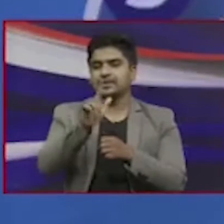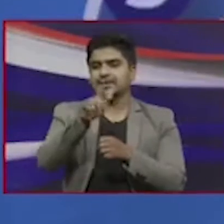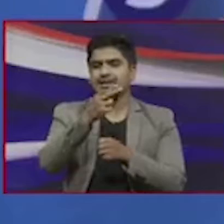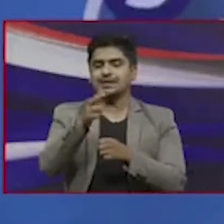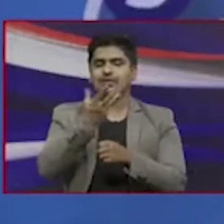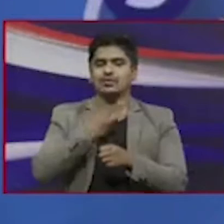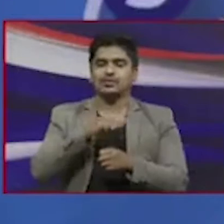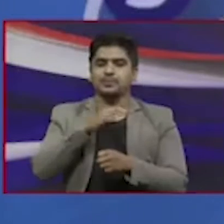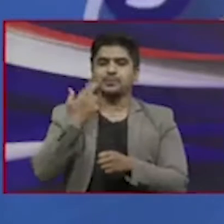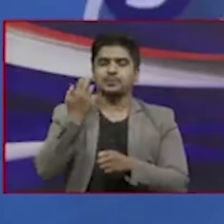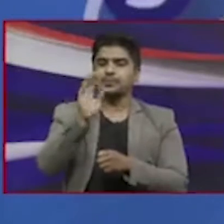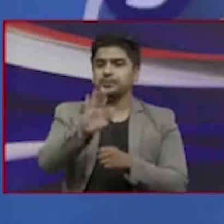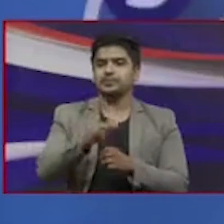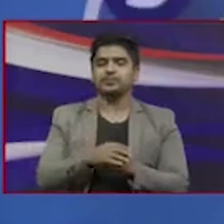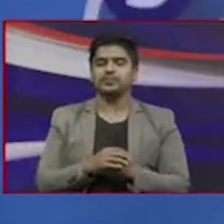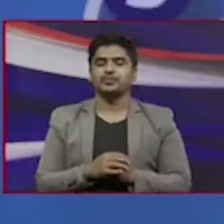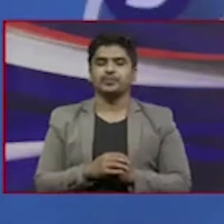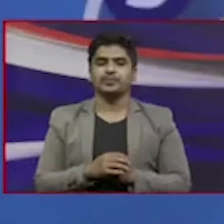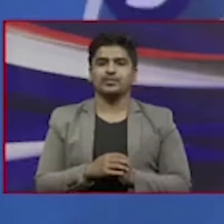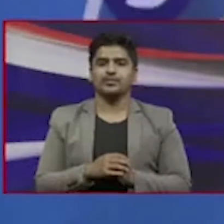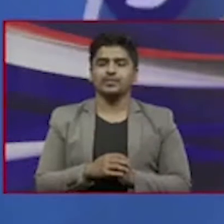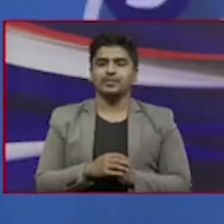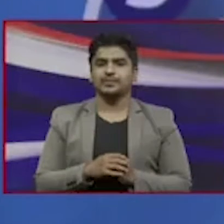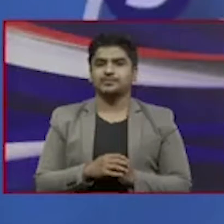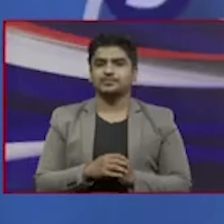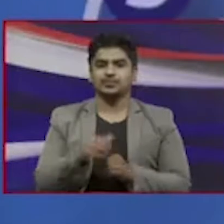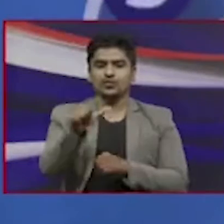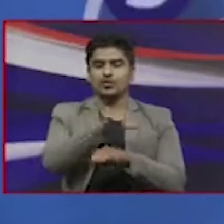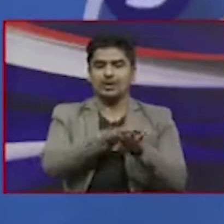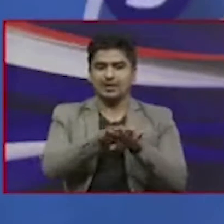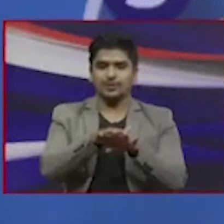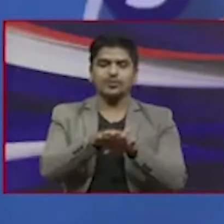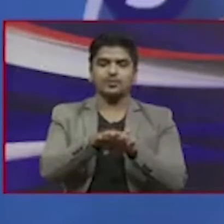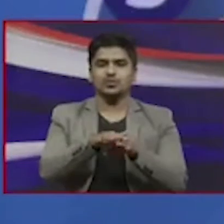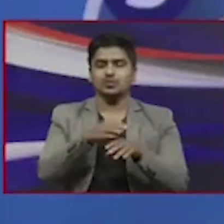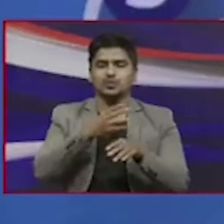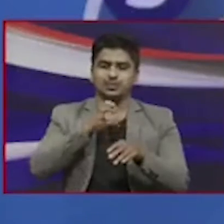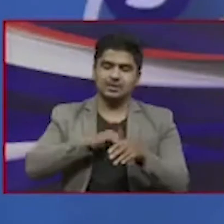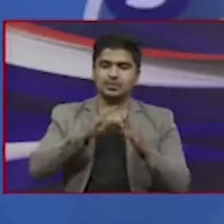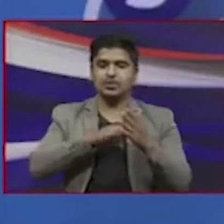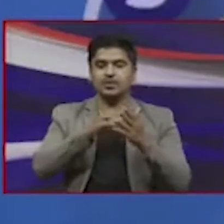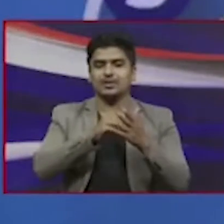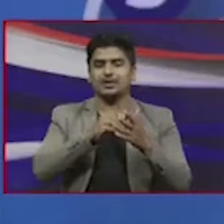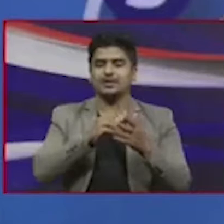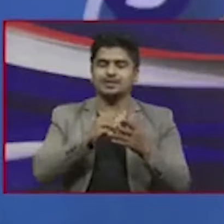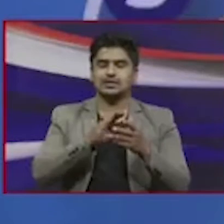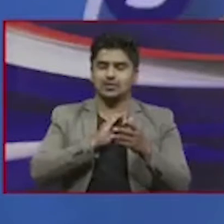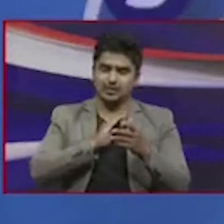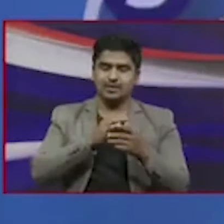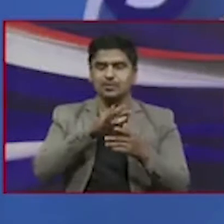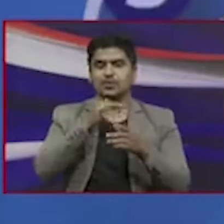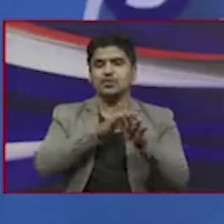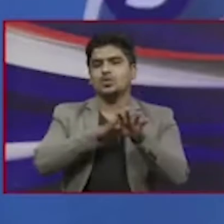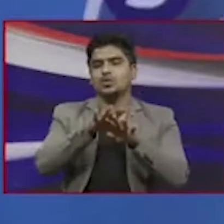7 जनाले दुःखद मृत्युवरण गरेको तथ्याङ्क हामीलाई प्राप्त भएको छ। उहाँहरूका शोकाकुल परिवारलाई हार्दिक समवेदना र मृत्यु